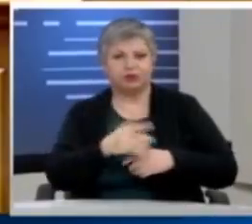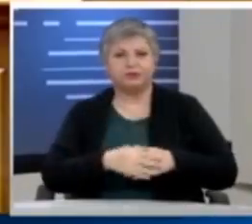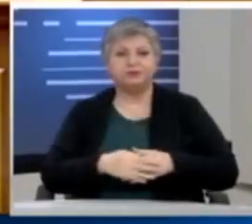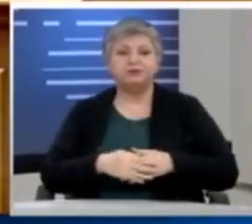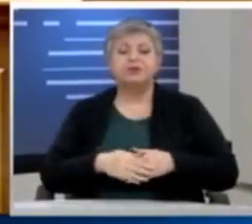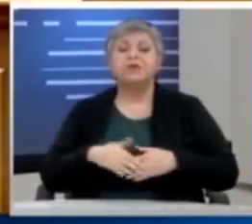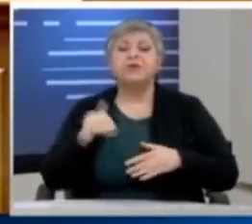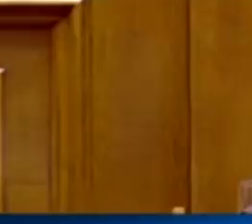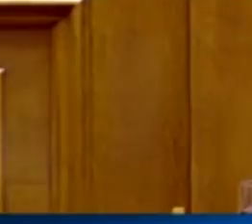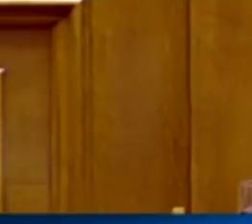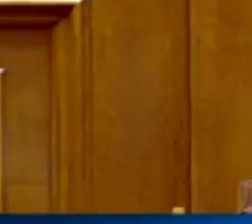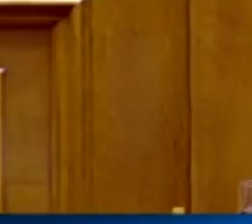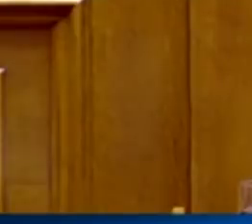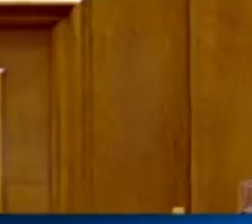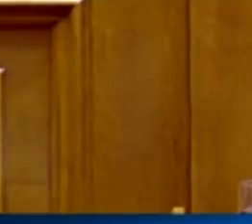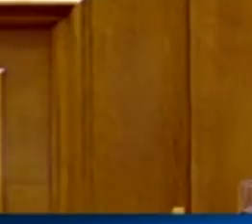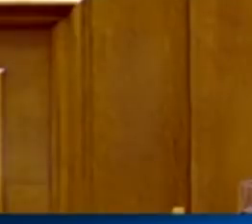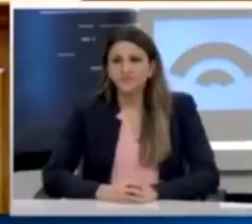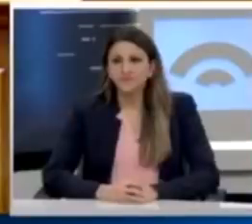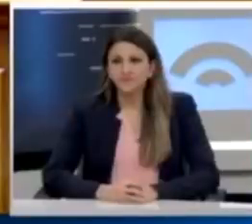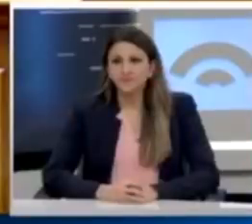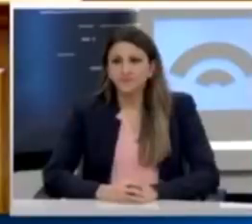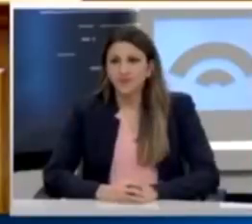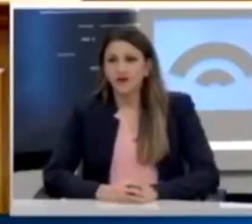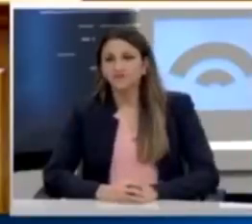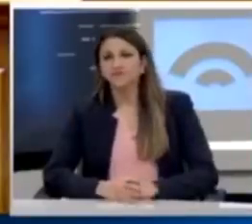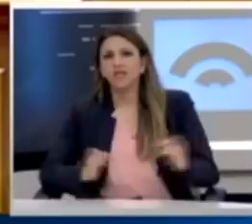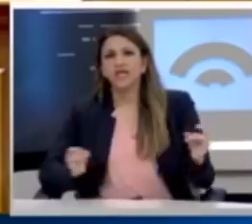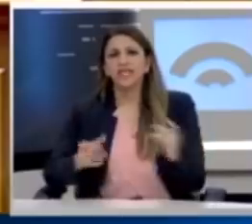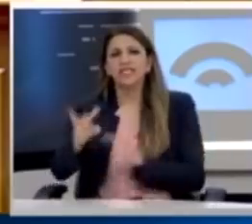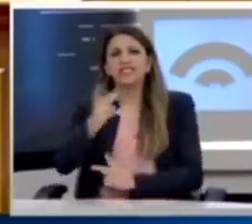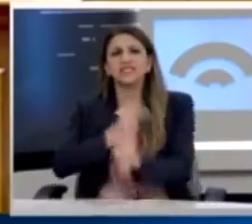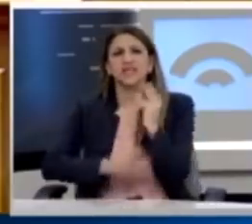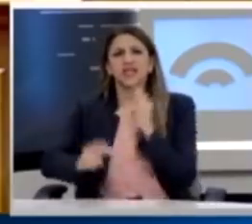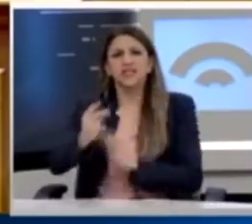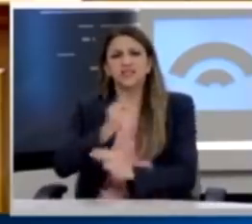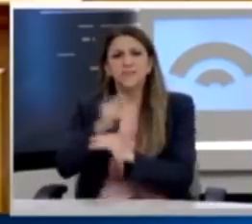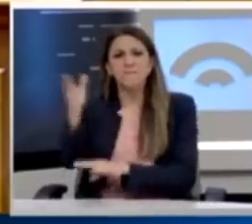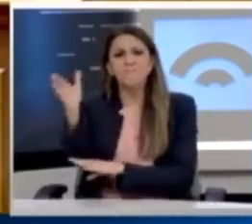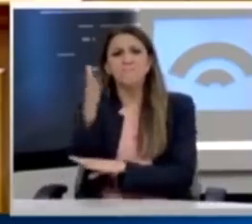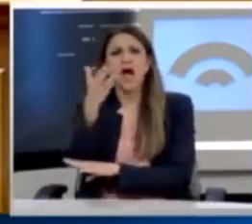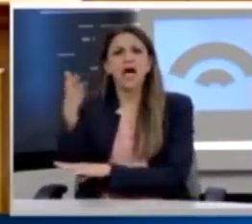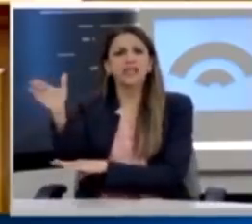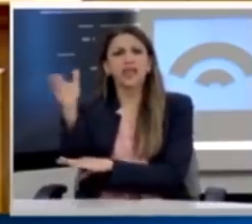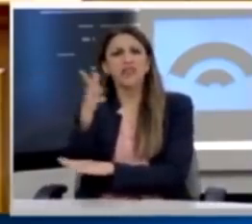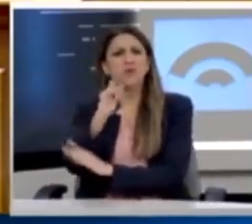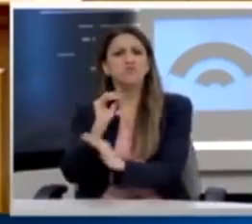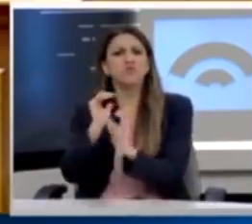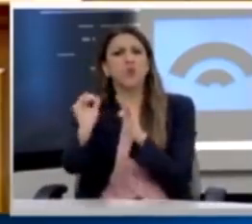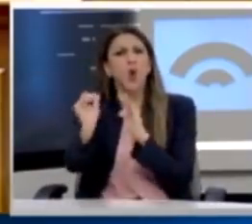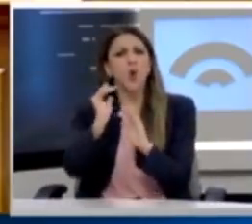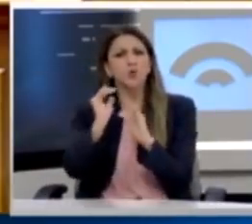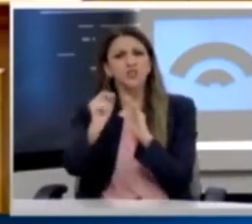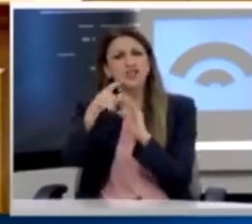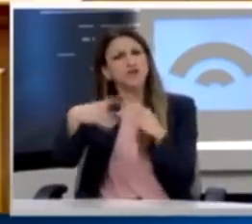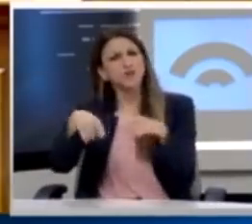τον γνήσιο λαϊκό πατριωτισμό. Καμιά σχέση δεν έχει ο κοσμοπολιτισμός του μεγάλου κεφαλαίου και των κυβερνήσεών